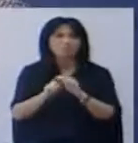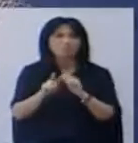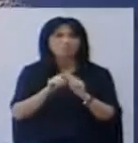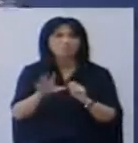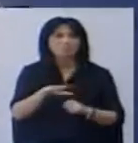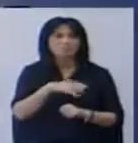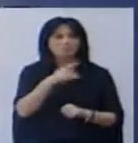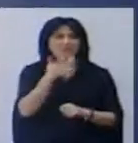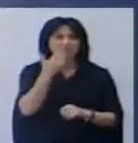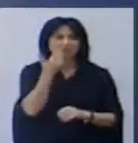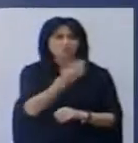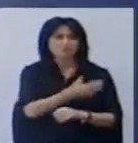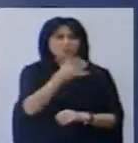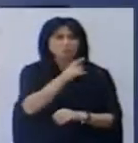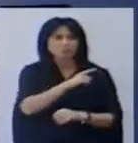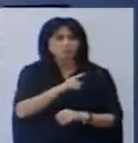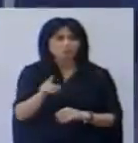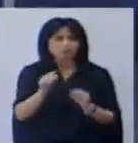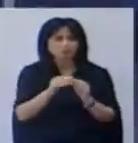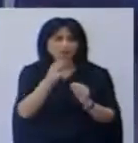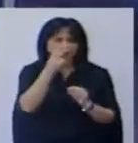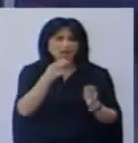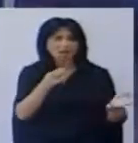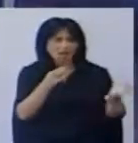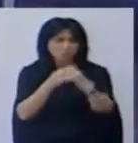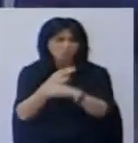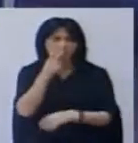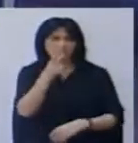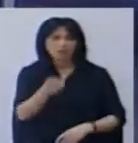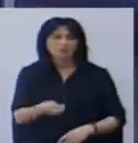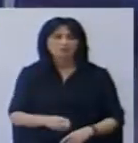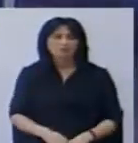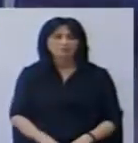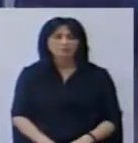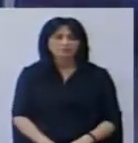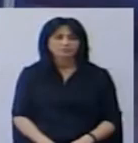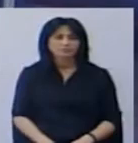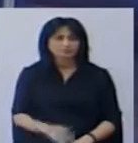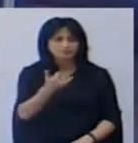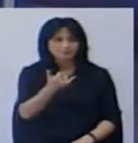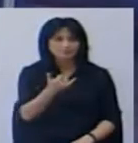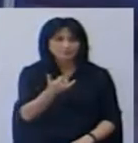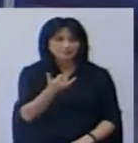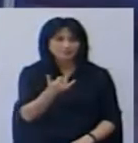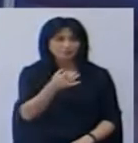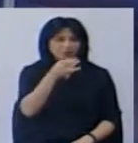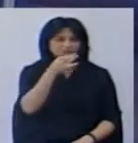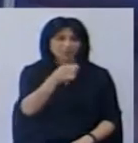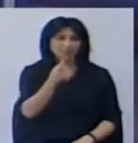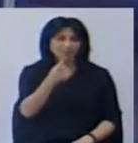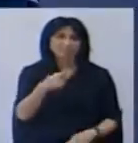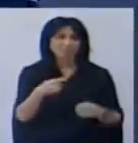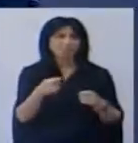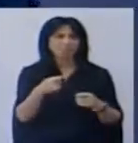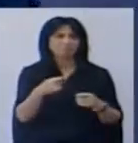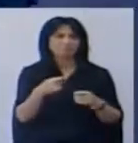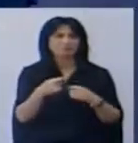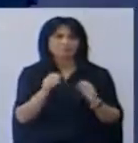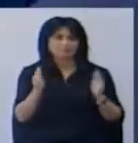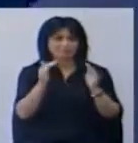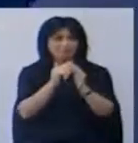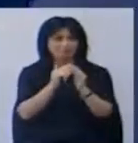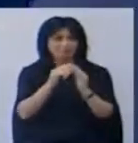რომელიც წაუდგნენ ნაციონალების პირობებში. სტატისტიკის სამსახური გვეუბნება, სტატისტიკის სამსახური. აი ეხა მე გეტყვით ერთ ბიზნესზე, წეღან